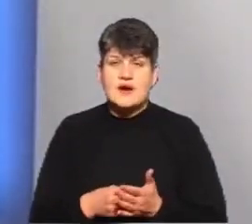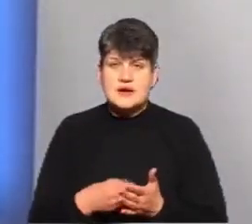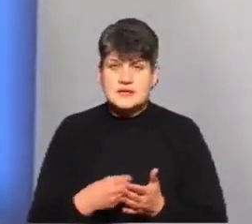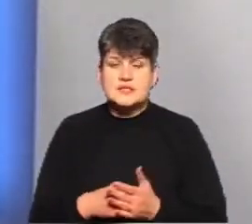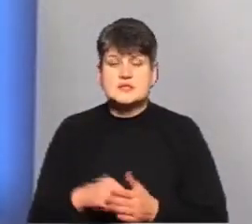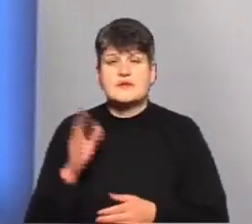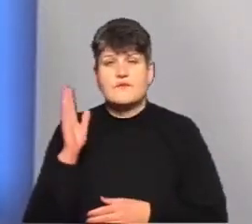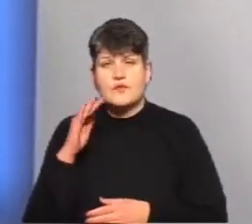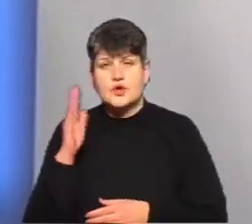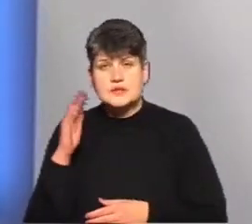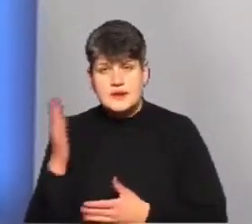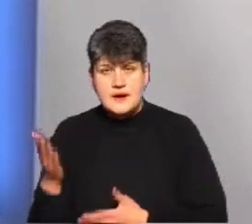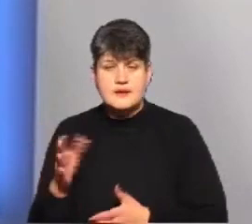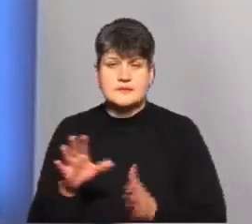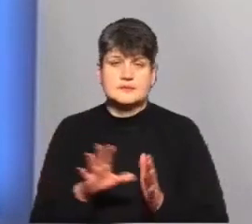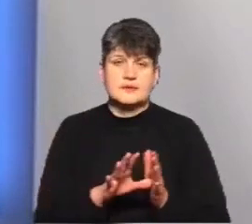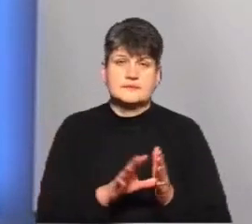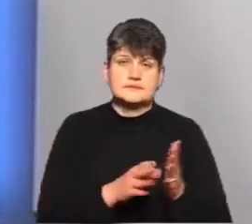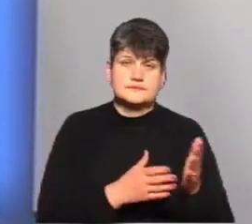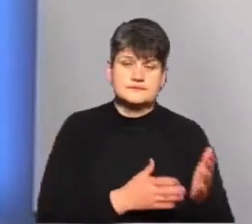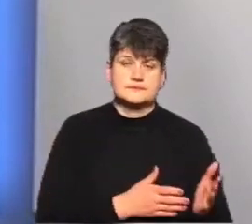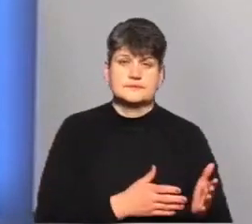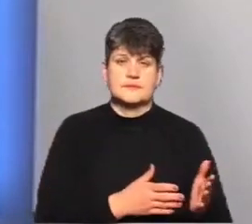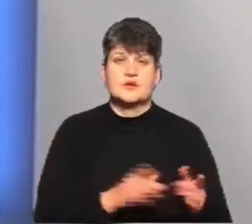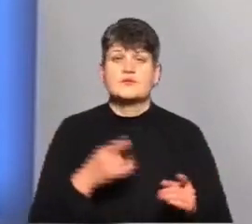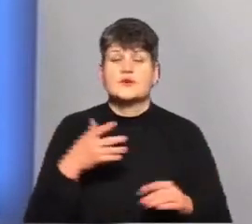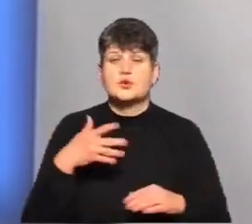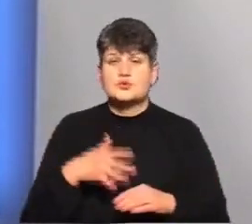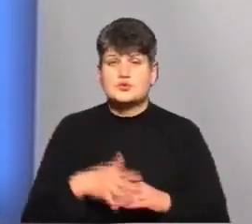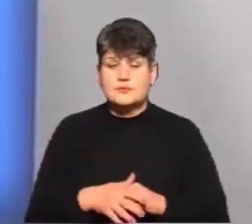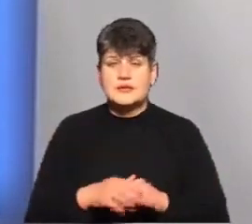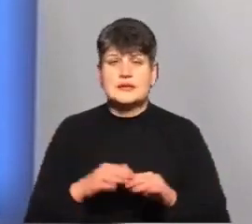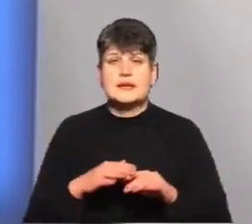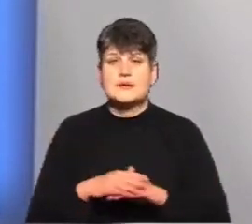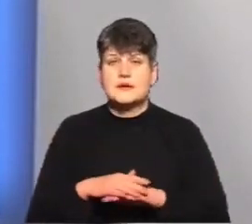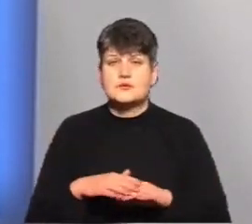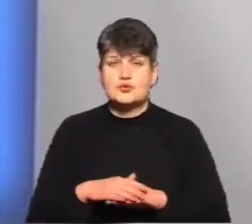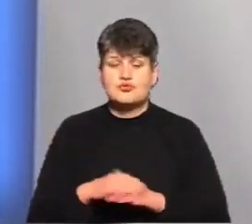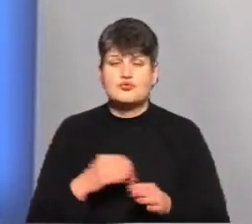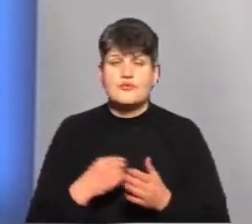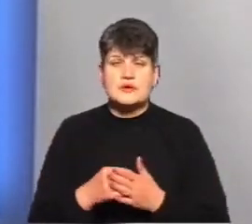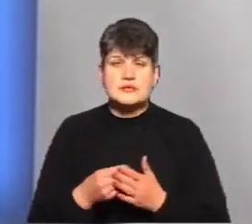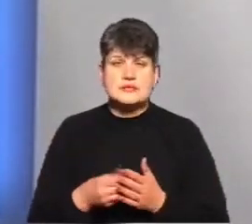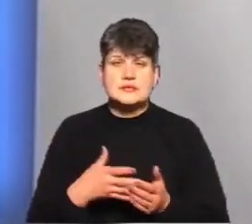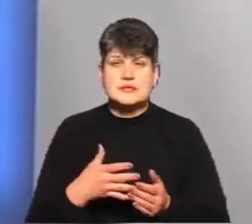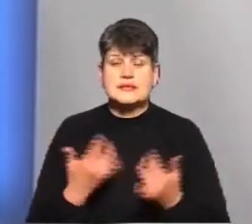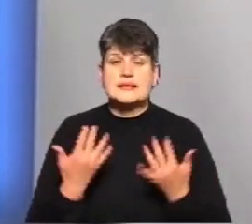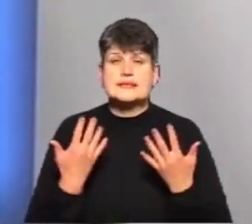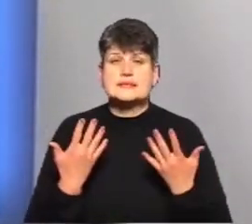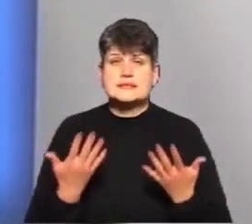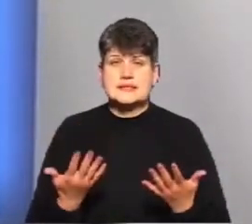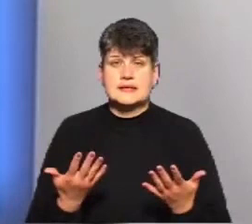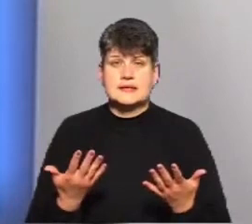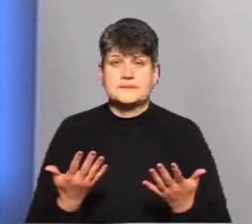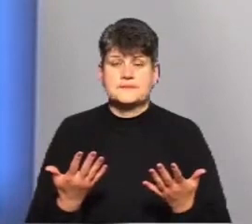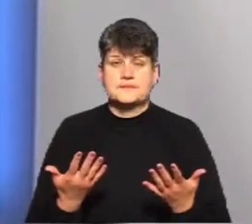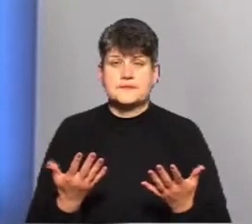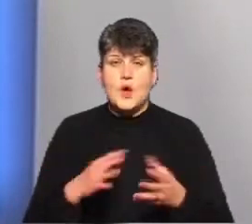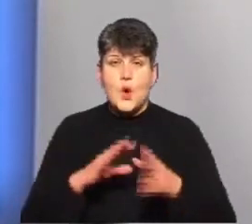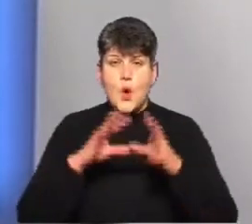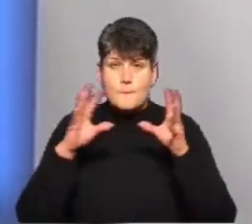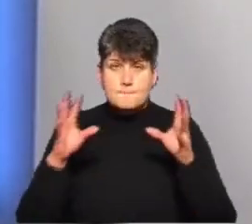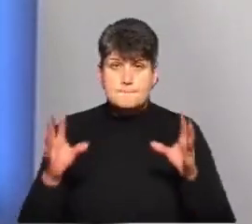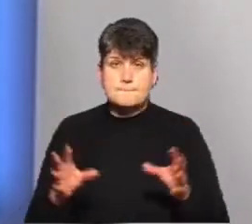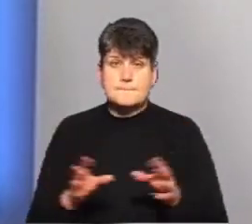сама електроенергія. Щоб ви розуміли, методика розрахунку вартості тарифу настільки об'ємна, що не